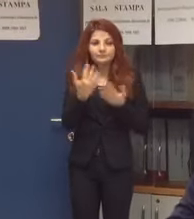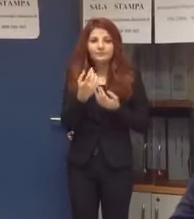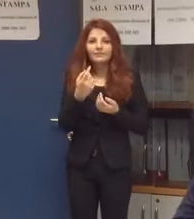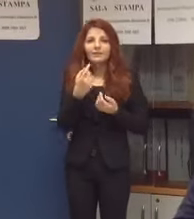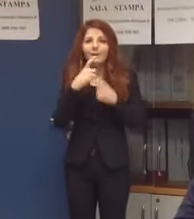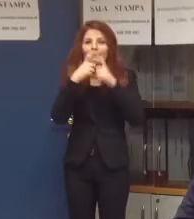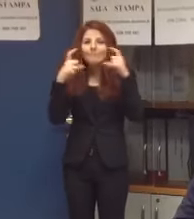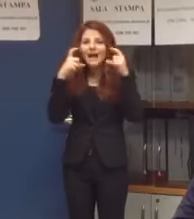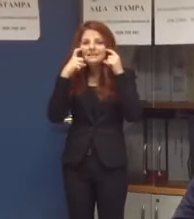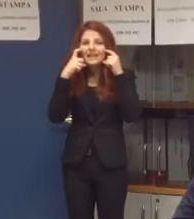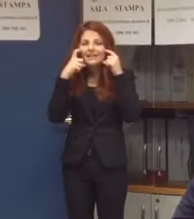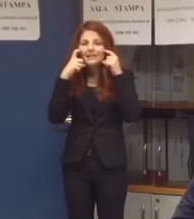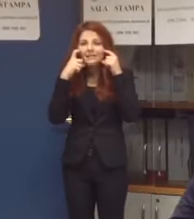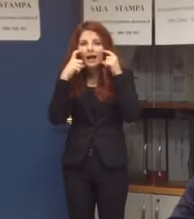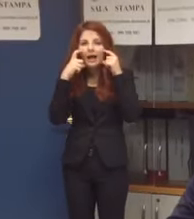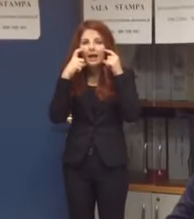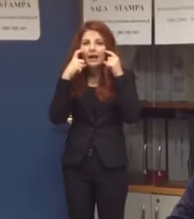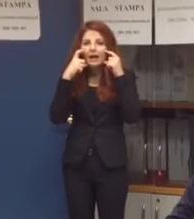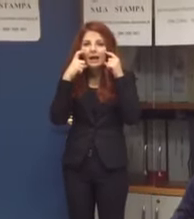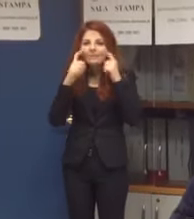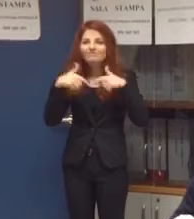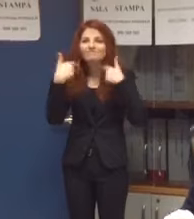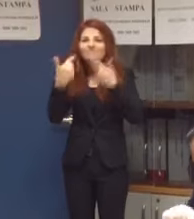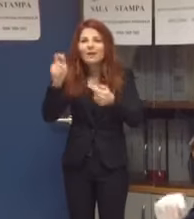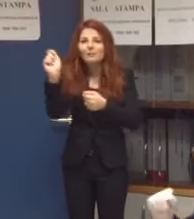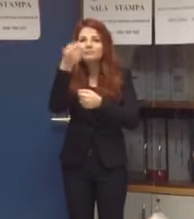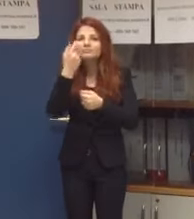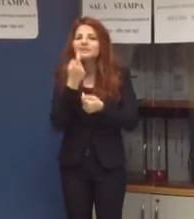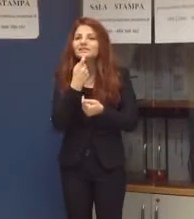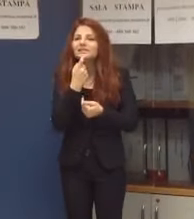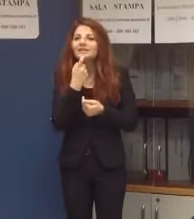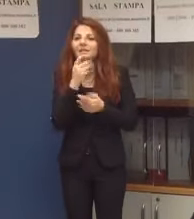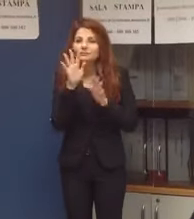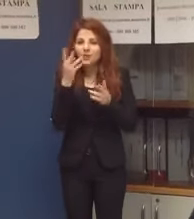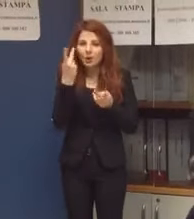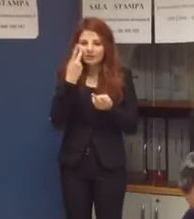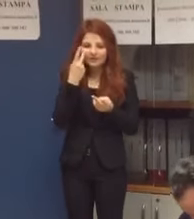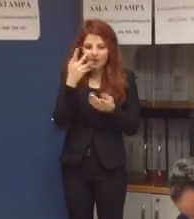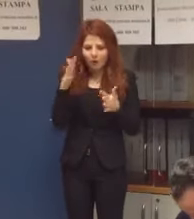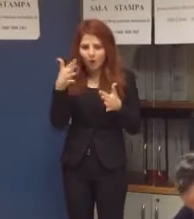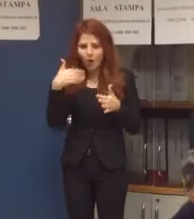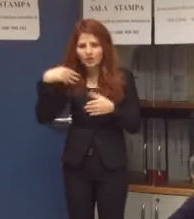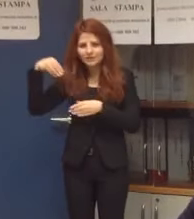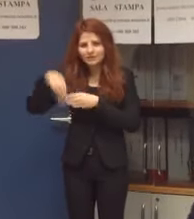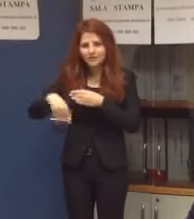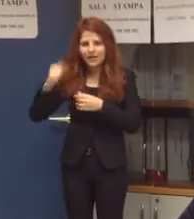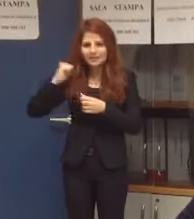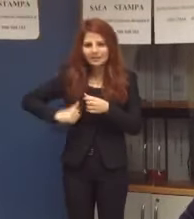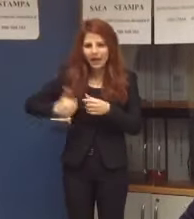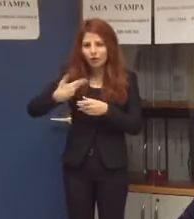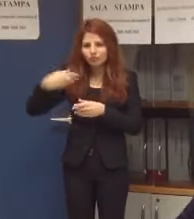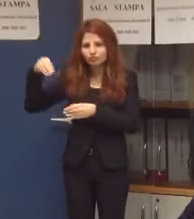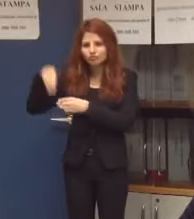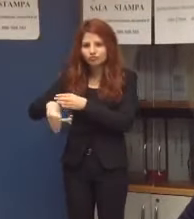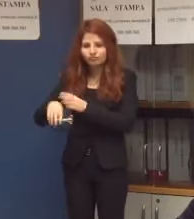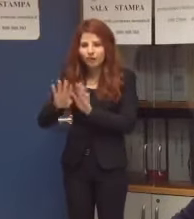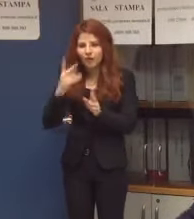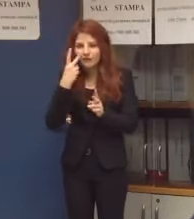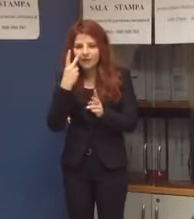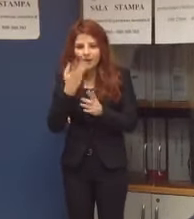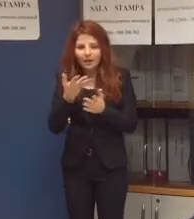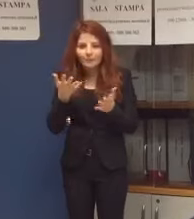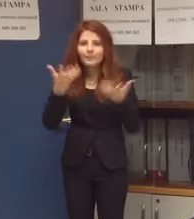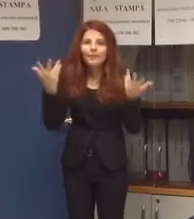mascherina personalizzata, no? Mascherina personalizzata, che se io fossi qui ve la faccio pure vedere,